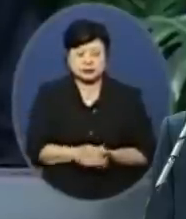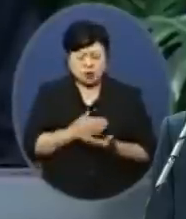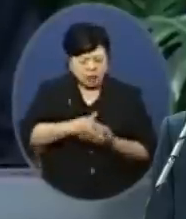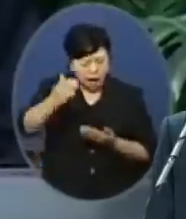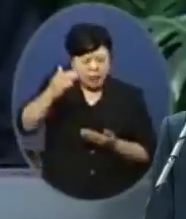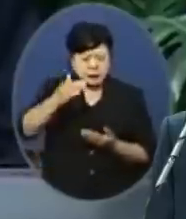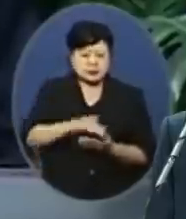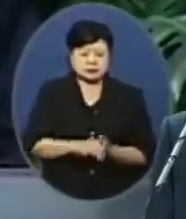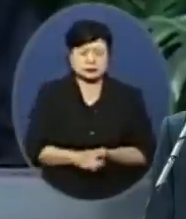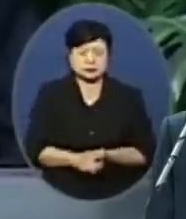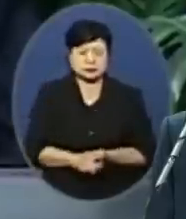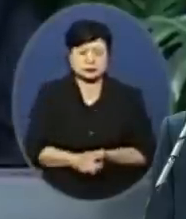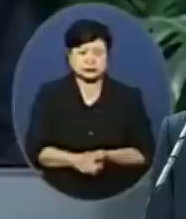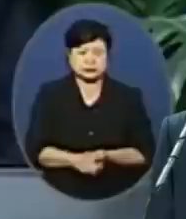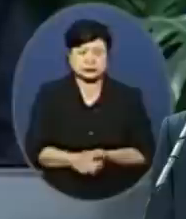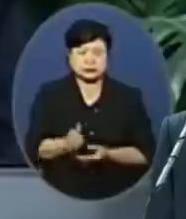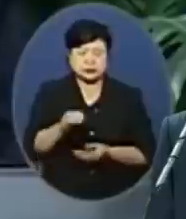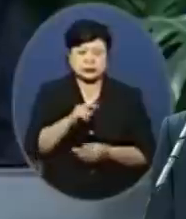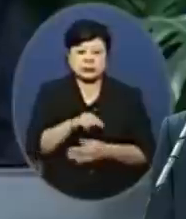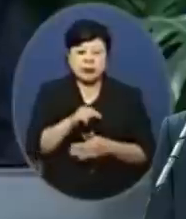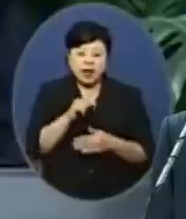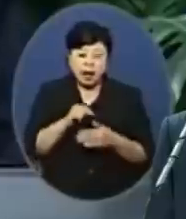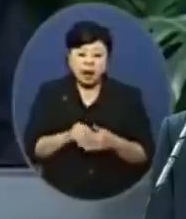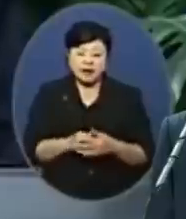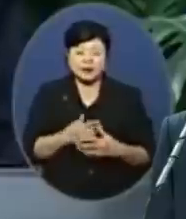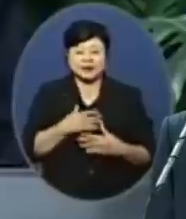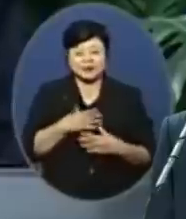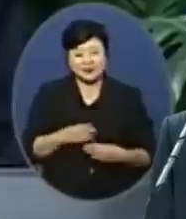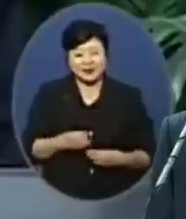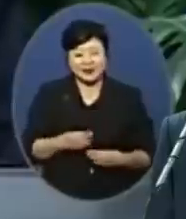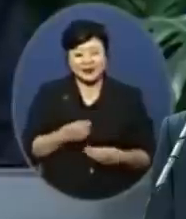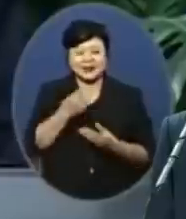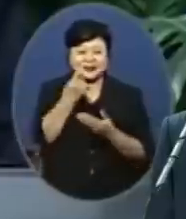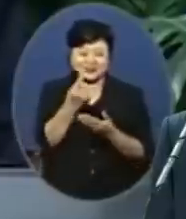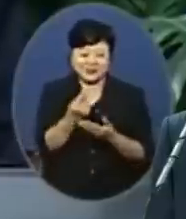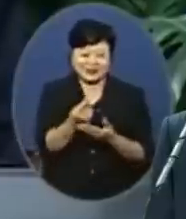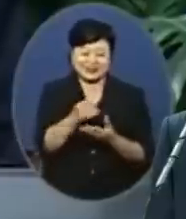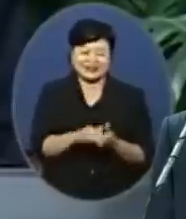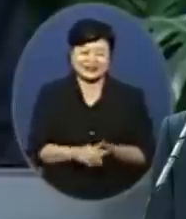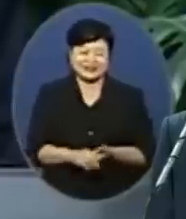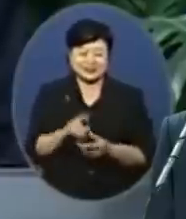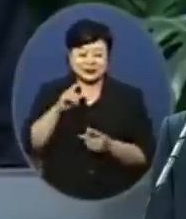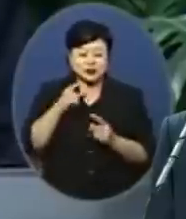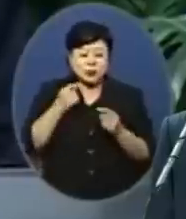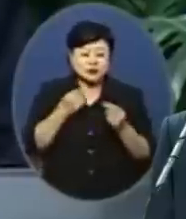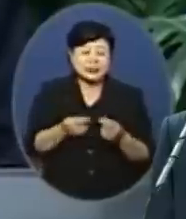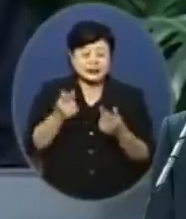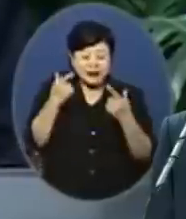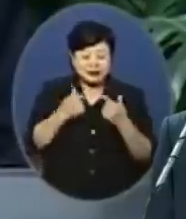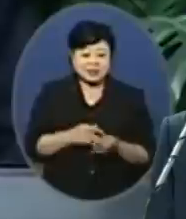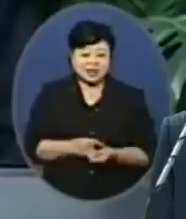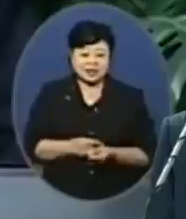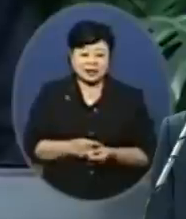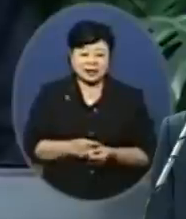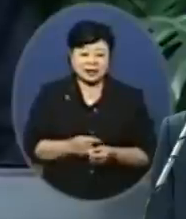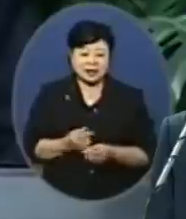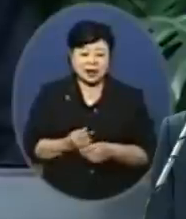물러가라. 그러면 마음이 편안해지는 것입니다. 저는 항상 벽의